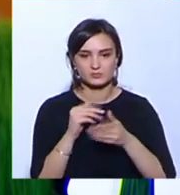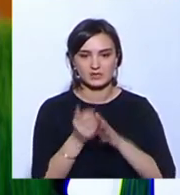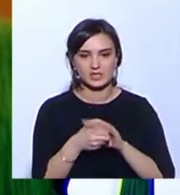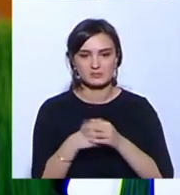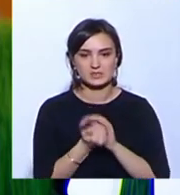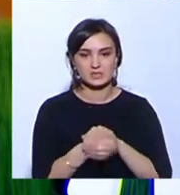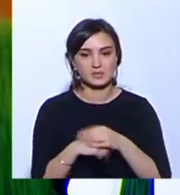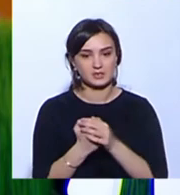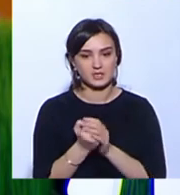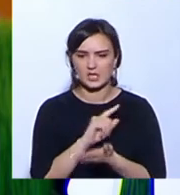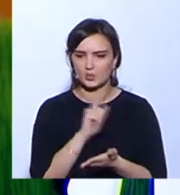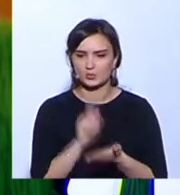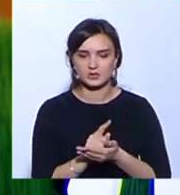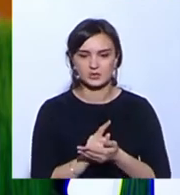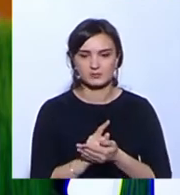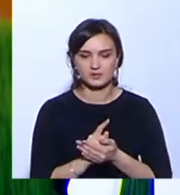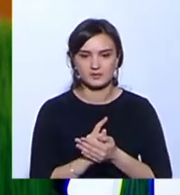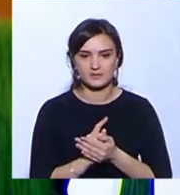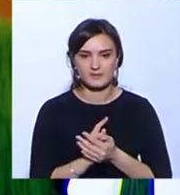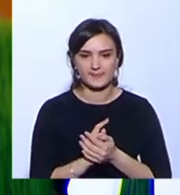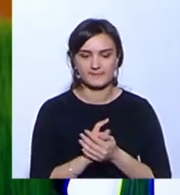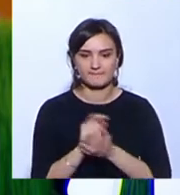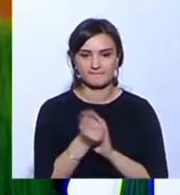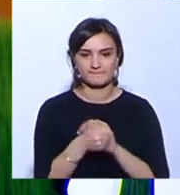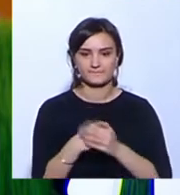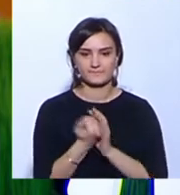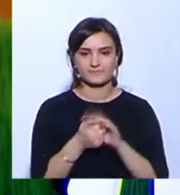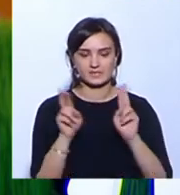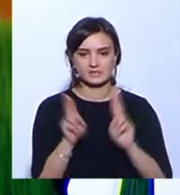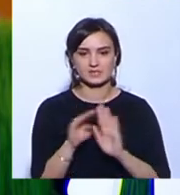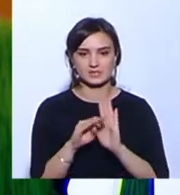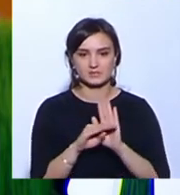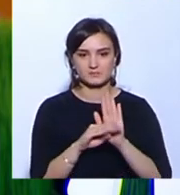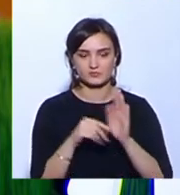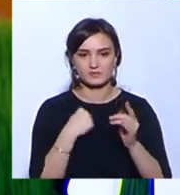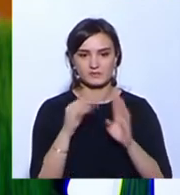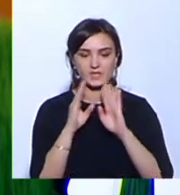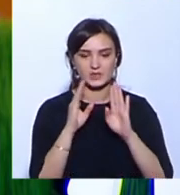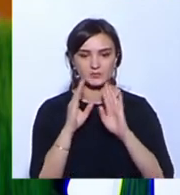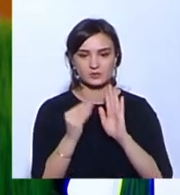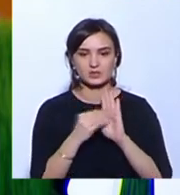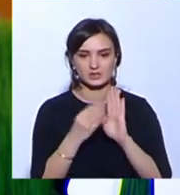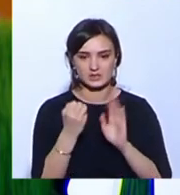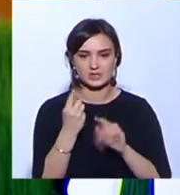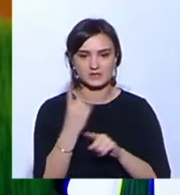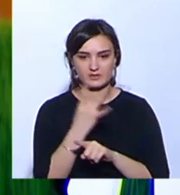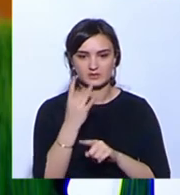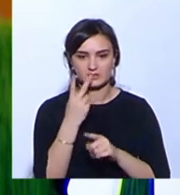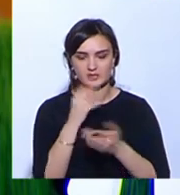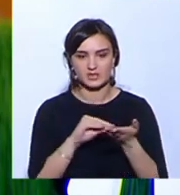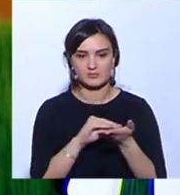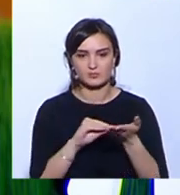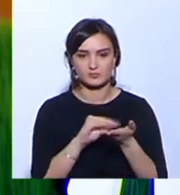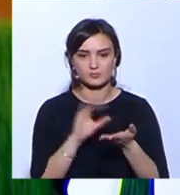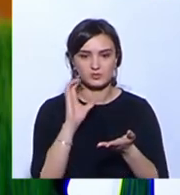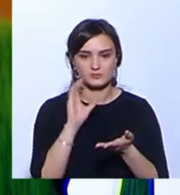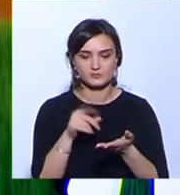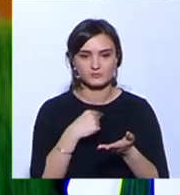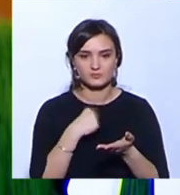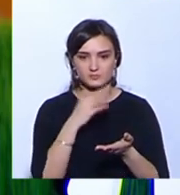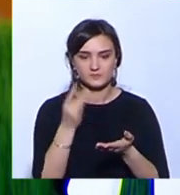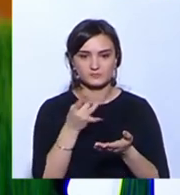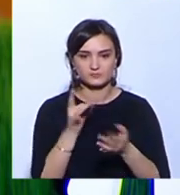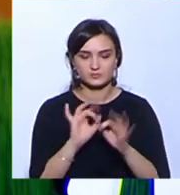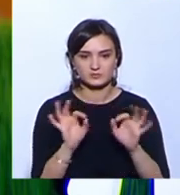ხელების დაბანა არის ძალიან მნიშვნელოვანი. ხელების დაბანის წესებს თქვენ ჩვენი Facebook-ის გვერდზე დღეს კიდევ ერთხელ განმეორებით მოისმენთ, ჩვენ